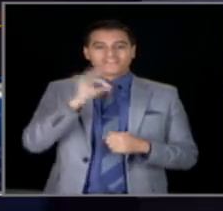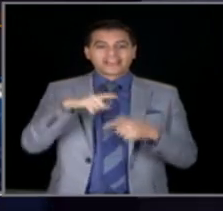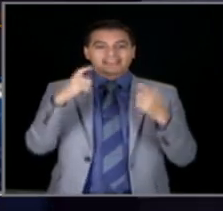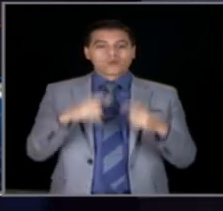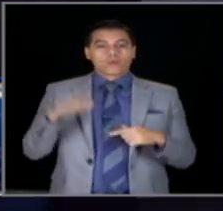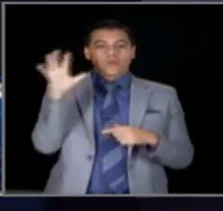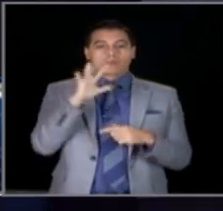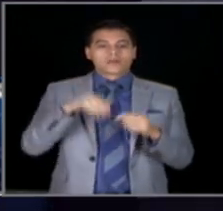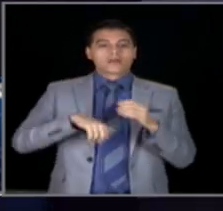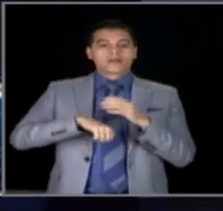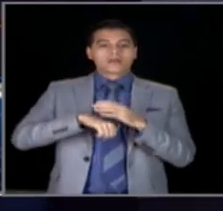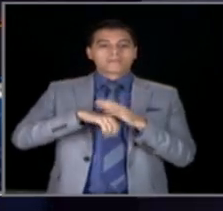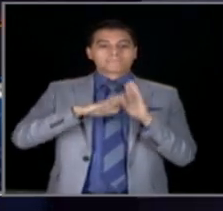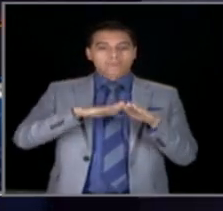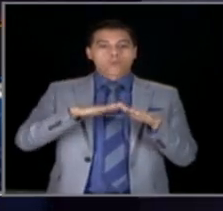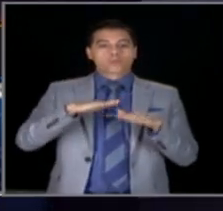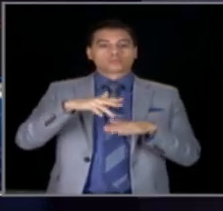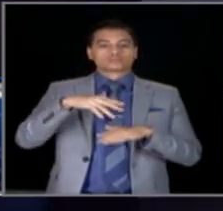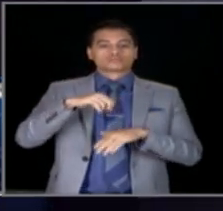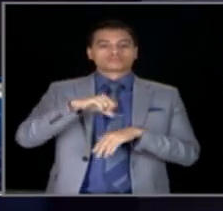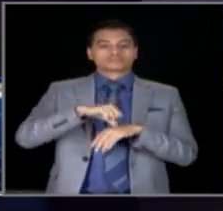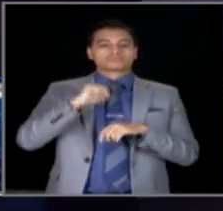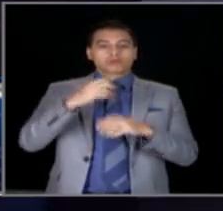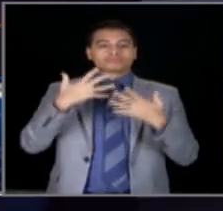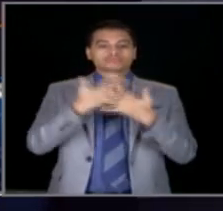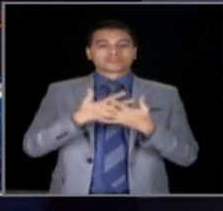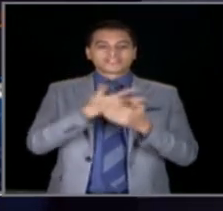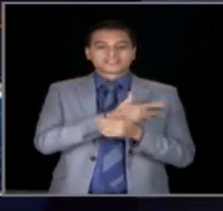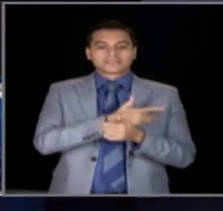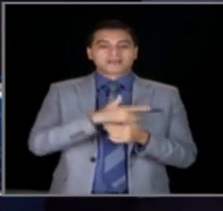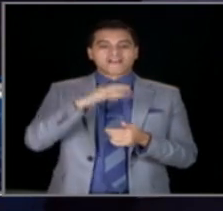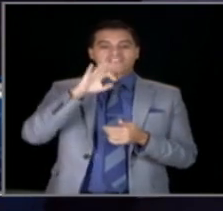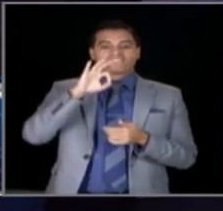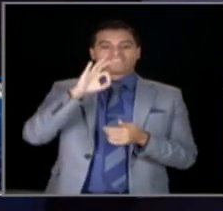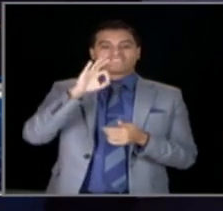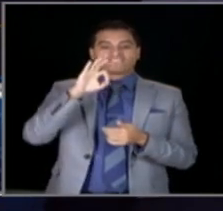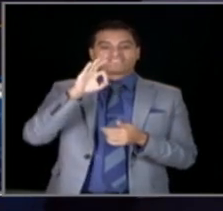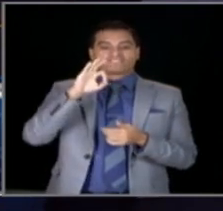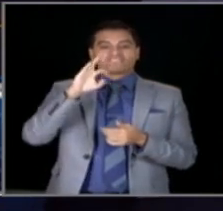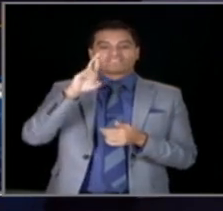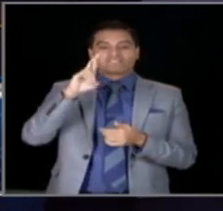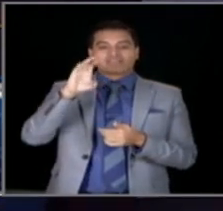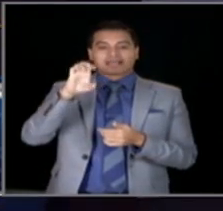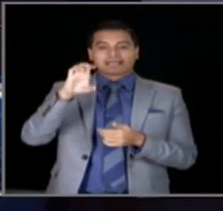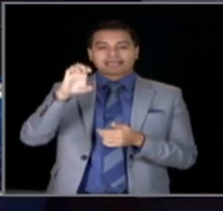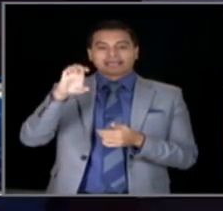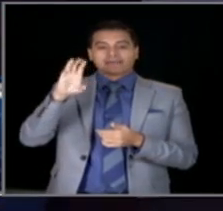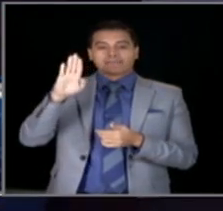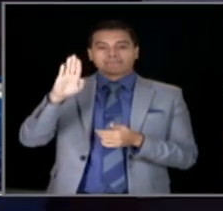في أي دولة أوروبية يقع المقر الرئيسي لشركة فري بيك؟